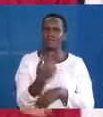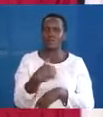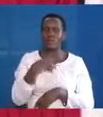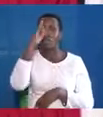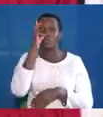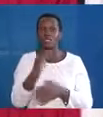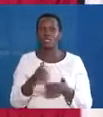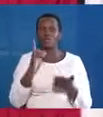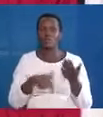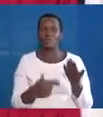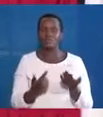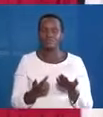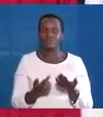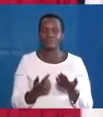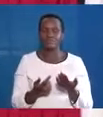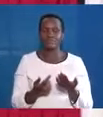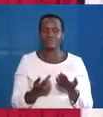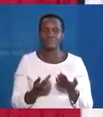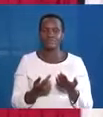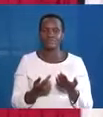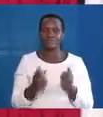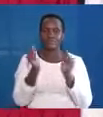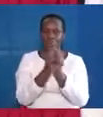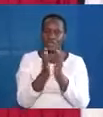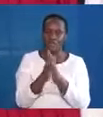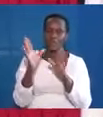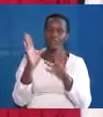tukaamua pamoja na Mheshimiwa Raila